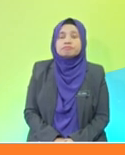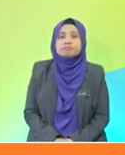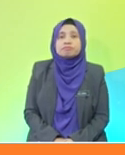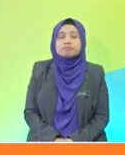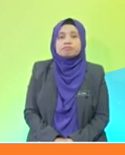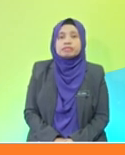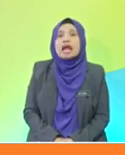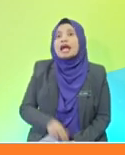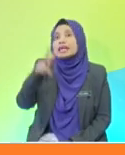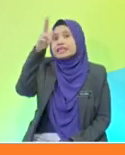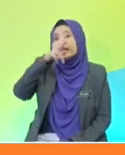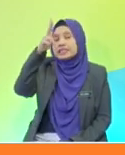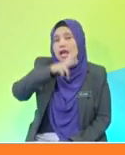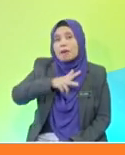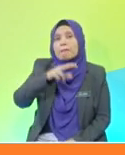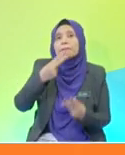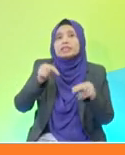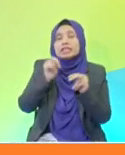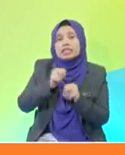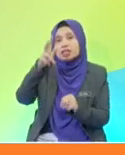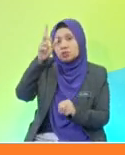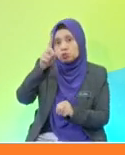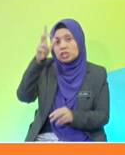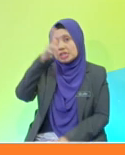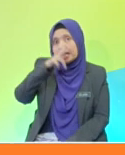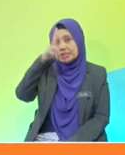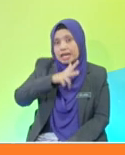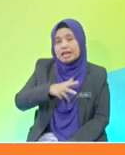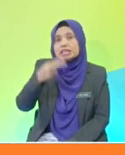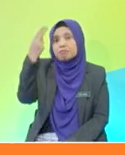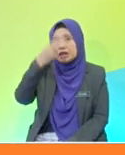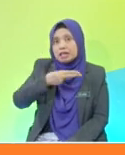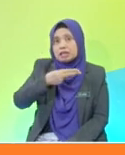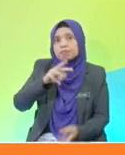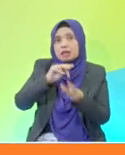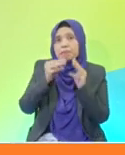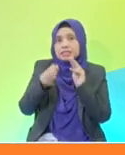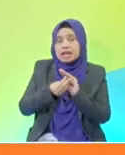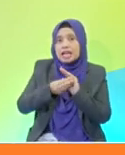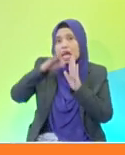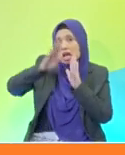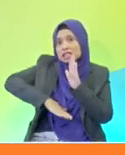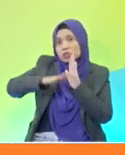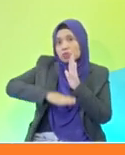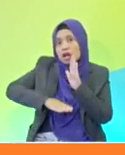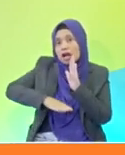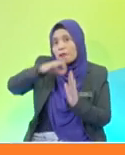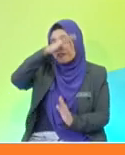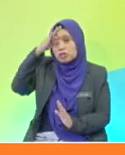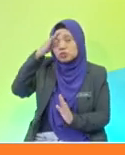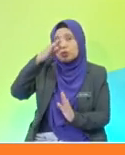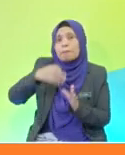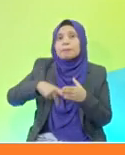kerajaan pernyataan 1 kerajaan menghadapi masalah kekurangan faktur pengeluaran